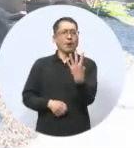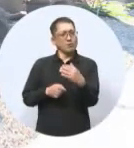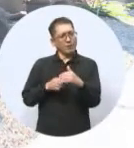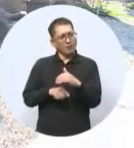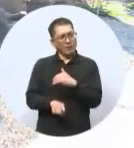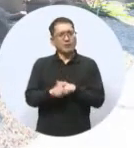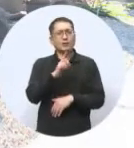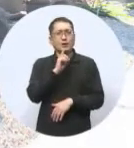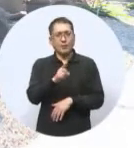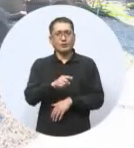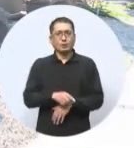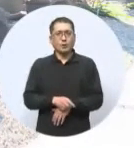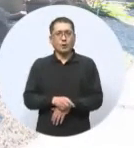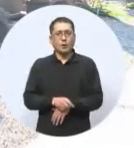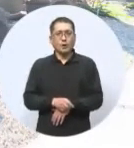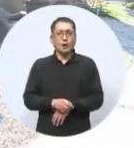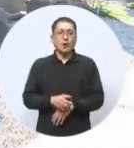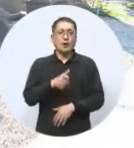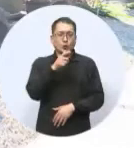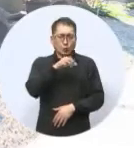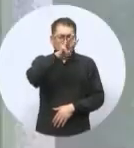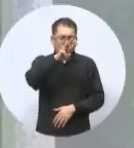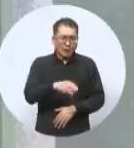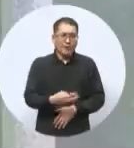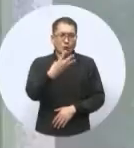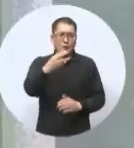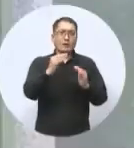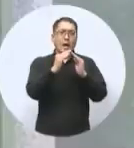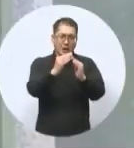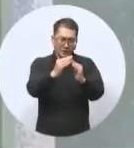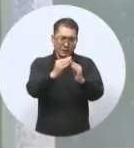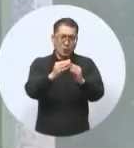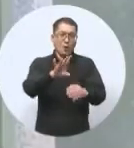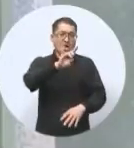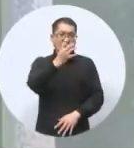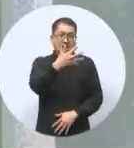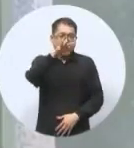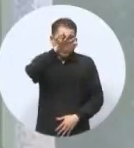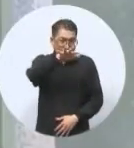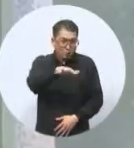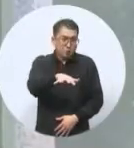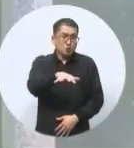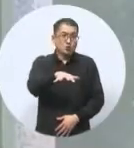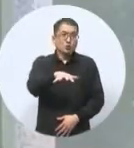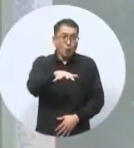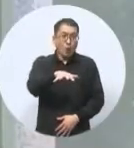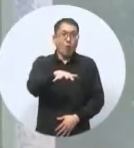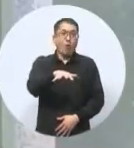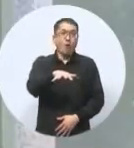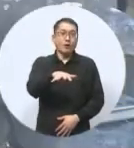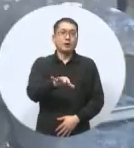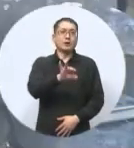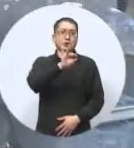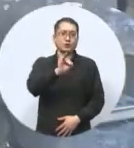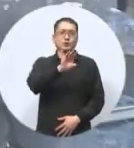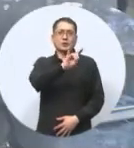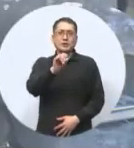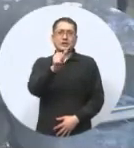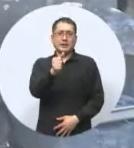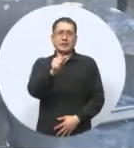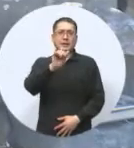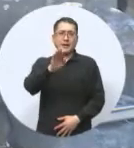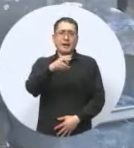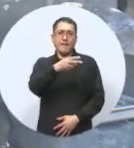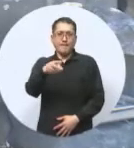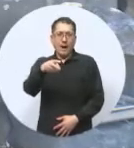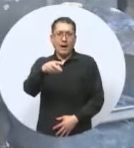が なぜかと言いますね、御三家紀州尾張それから水戸とありますが、その中の紀州さんの継ぎ立て場と言い